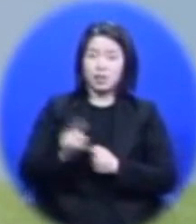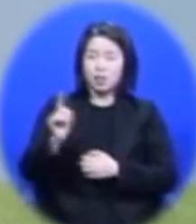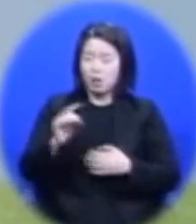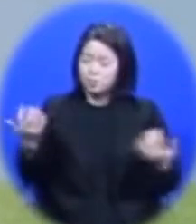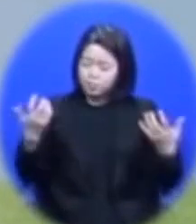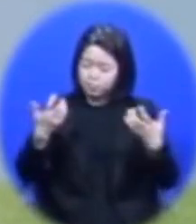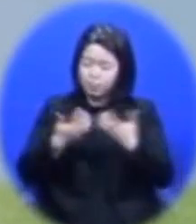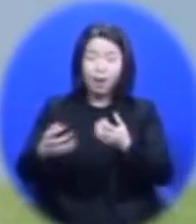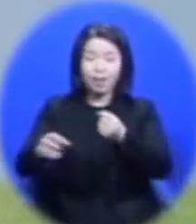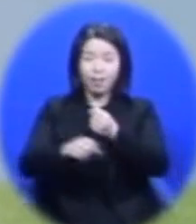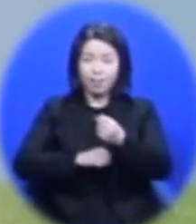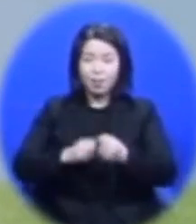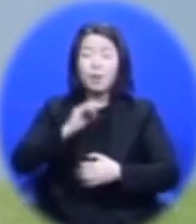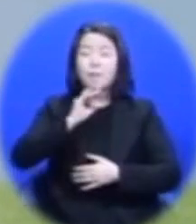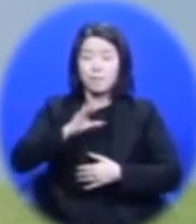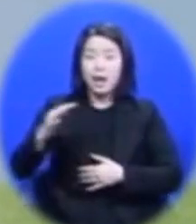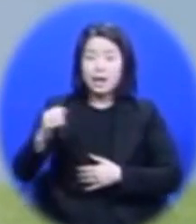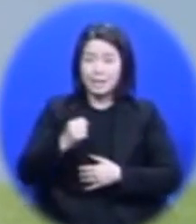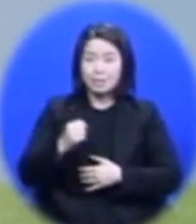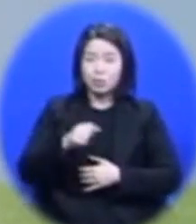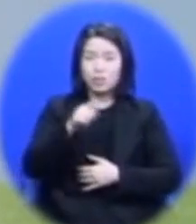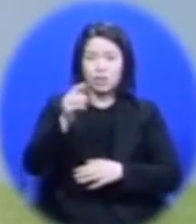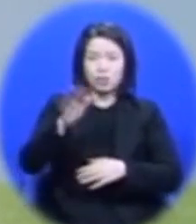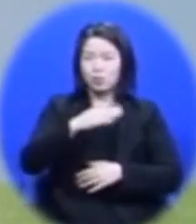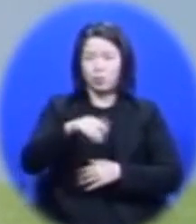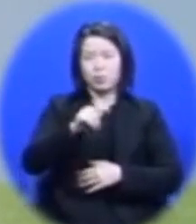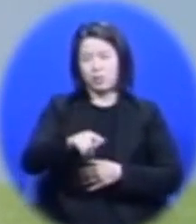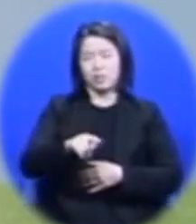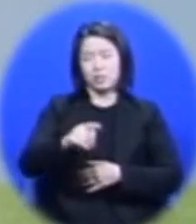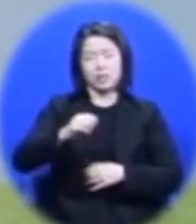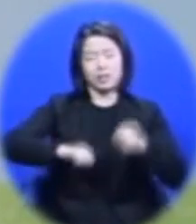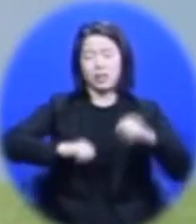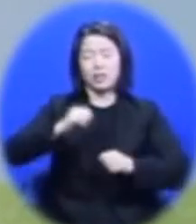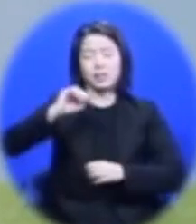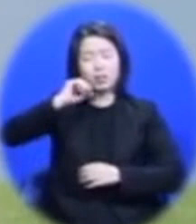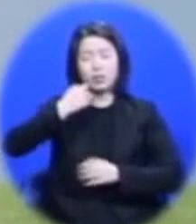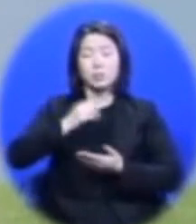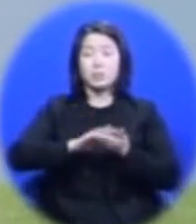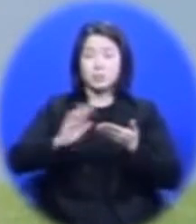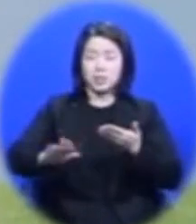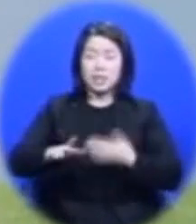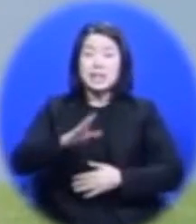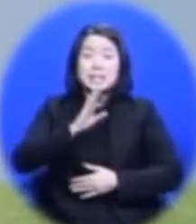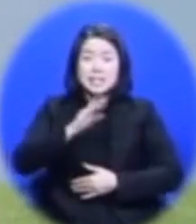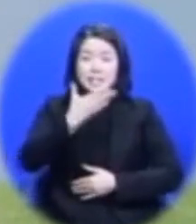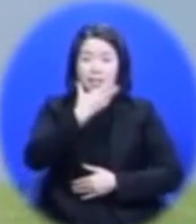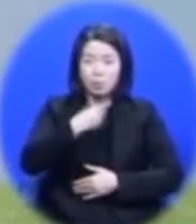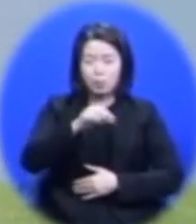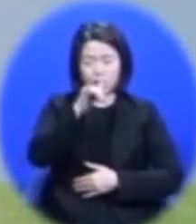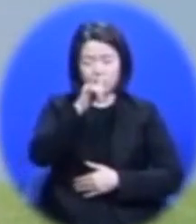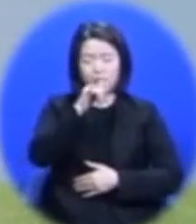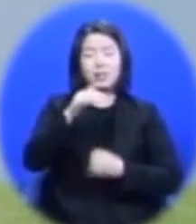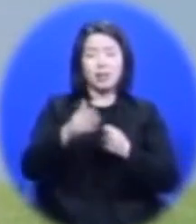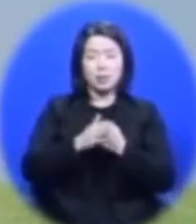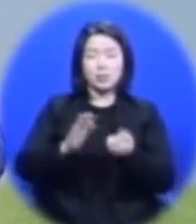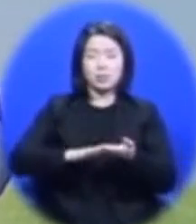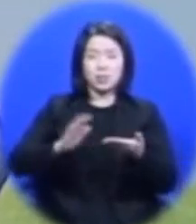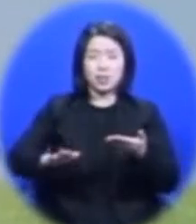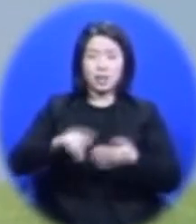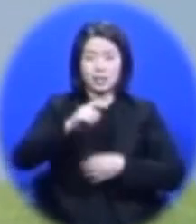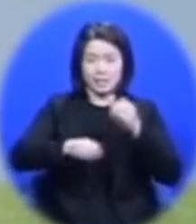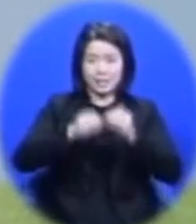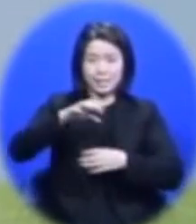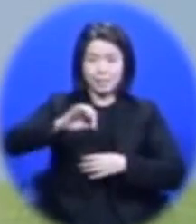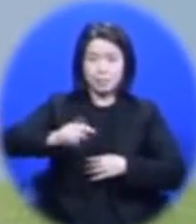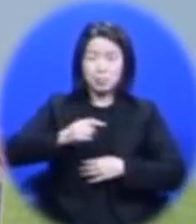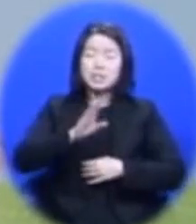풍성한 수확을 거둔 것만 가지고는 결코 그렇게 되지 않습니다. 진짜 복이 있는 거예요. 이 시편 기자가